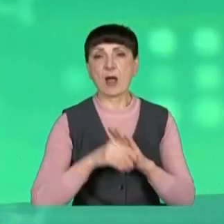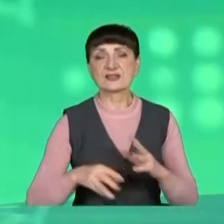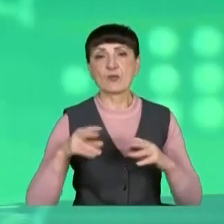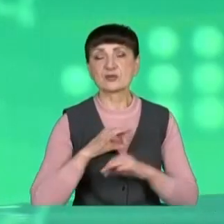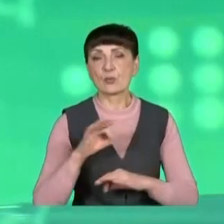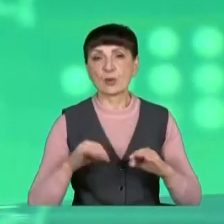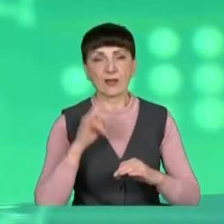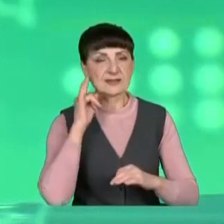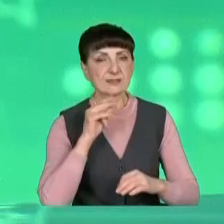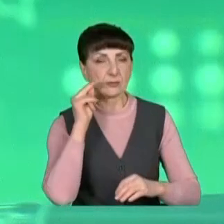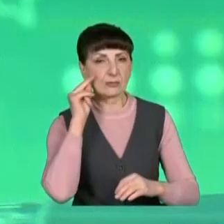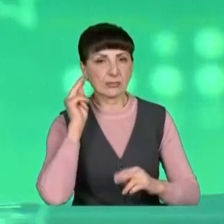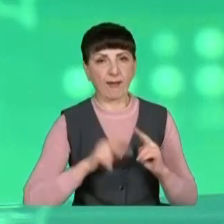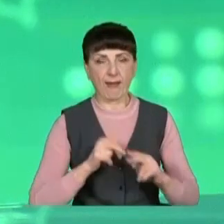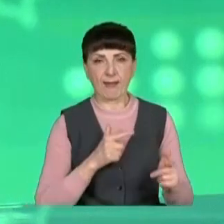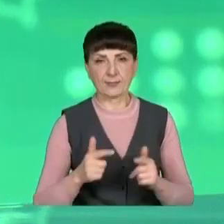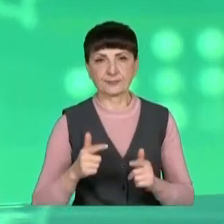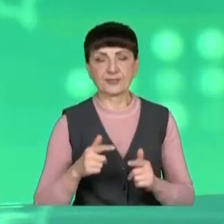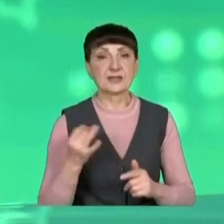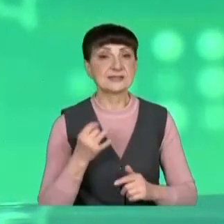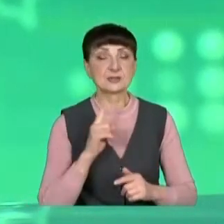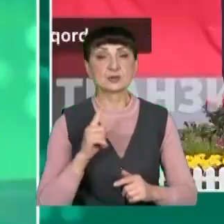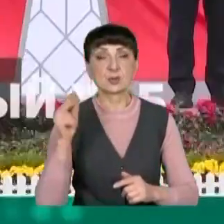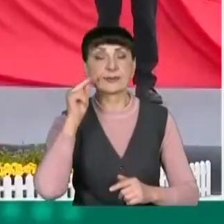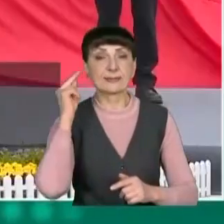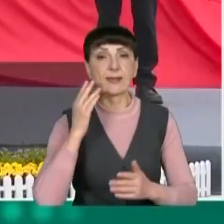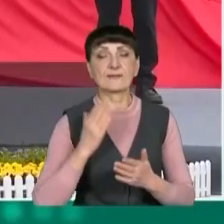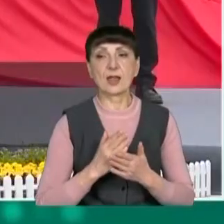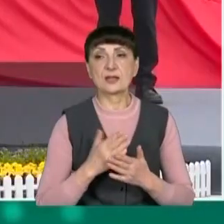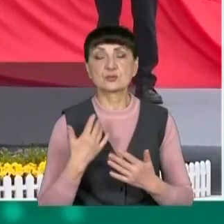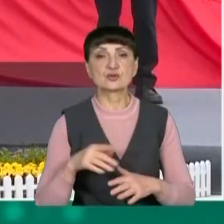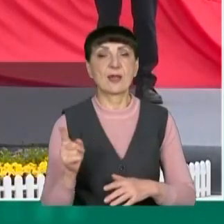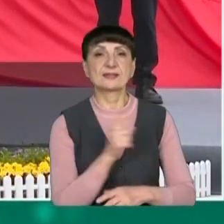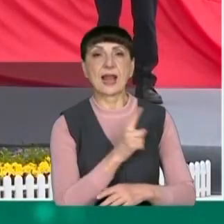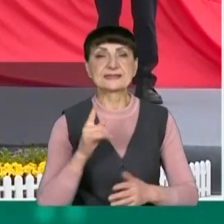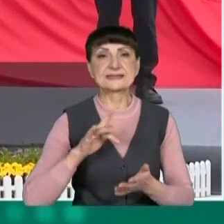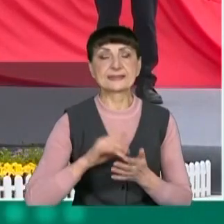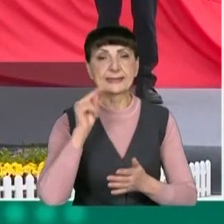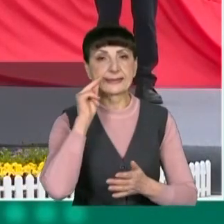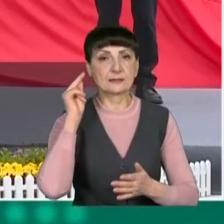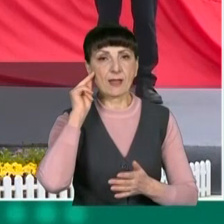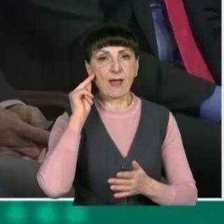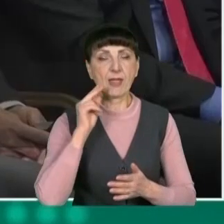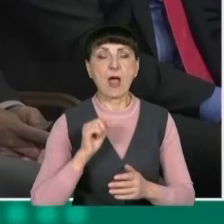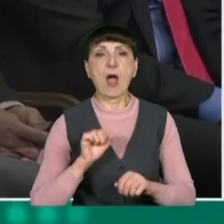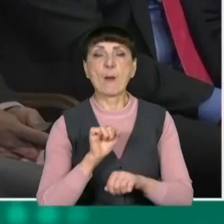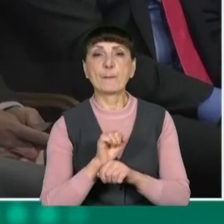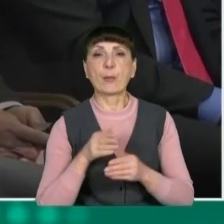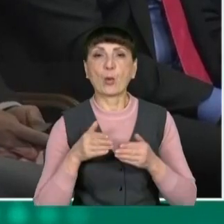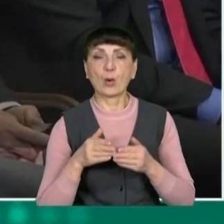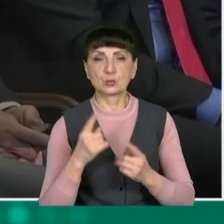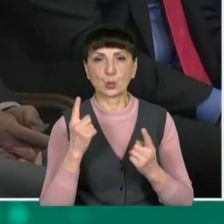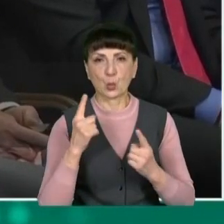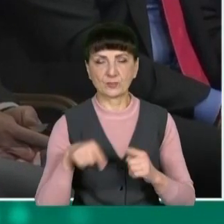проекта Казахстана и Китая. Примечательно, что Сиань является узловым транзитным центром Китая, а сухой порт – крупнейшим в этой